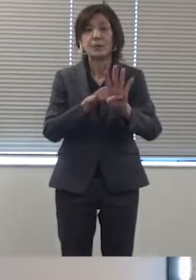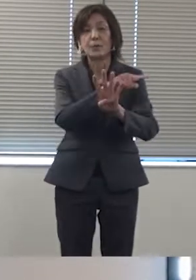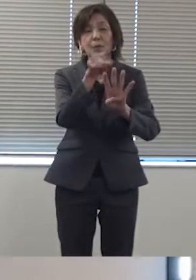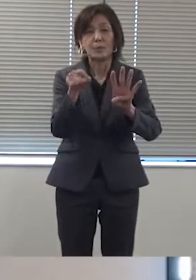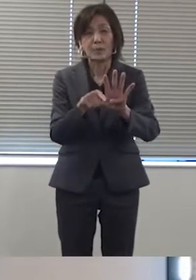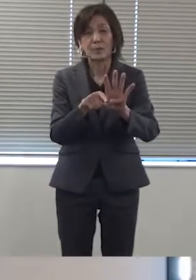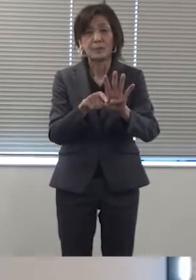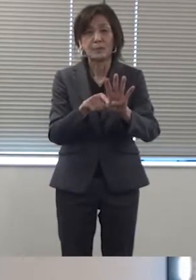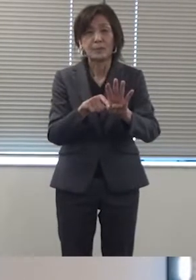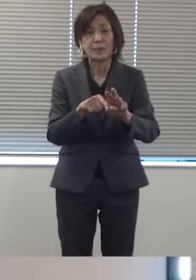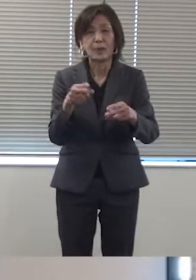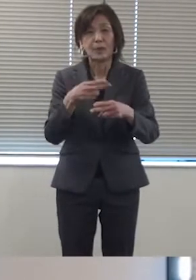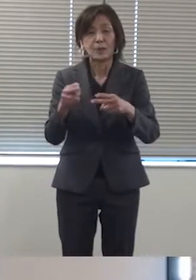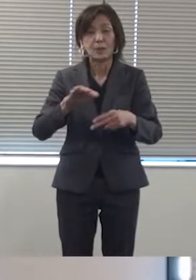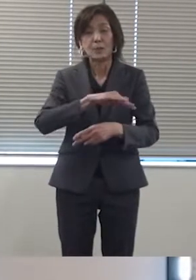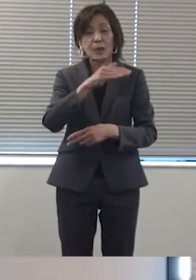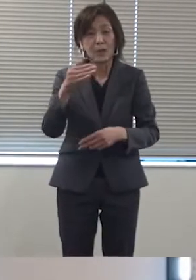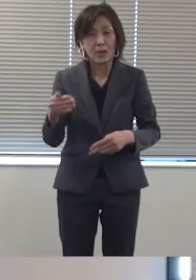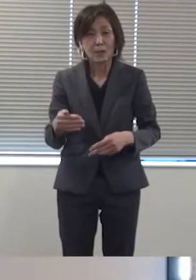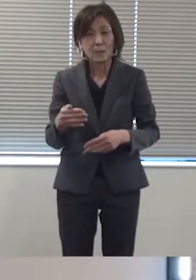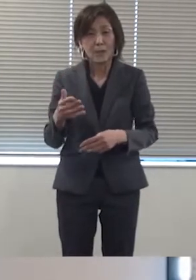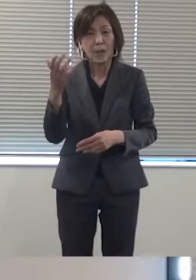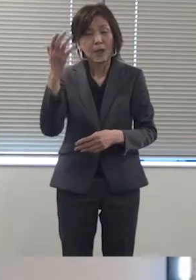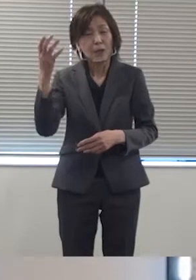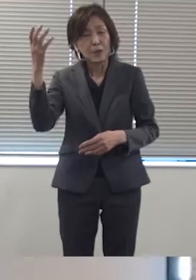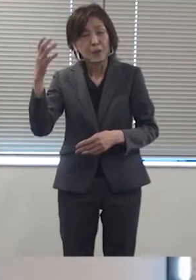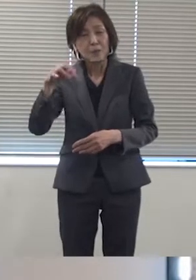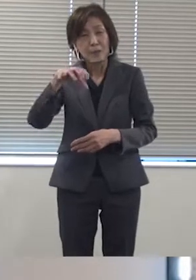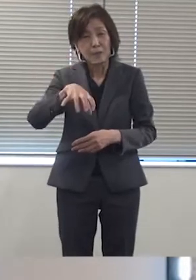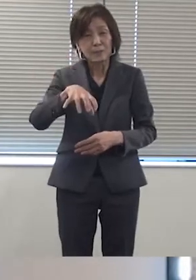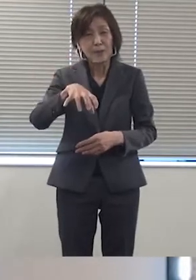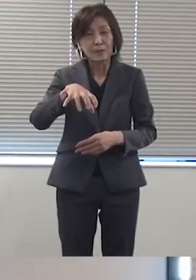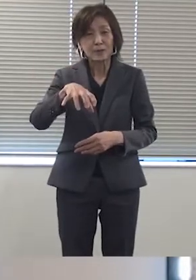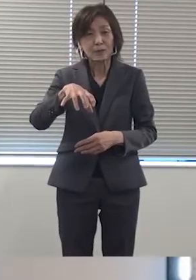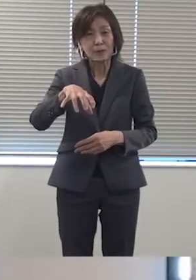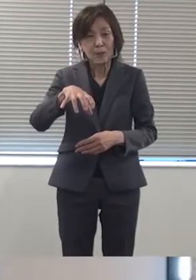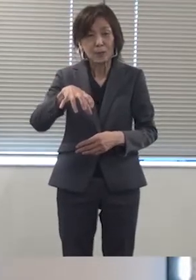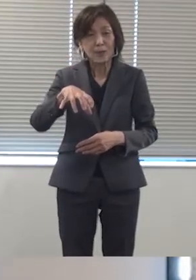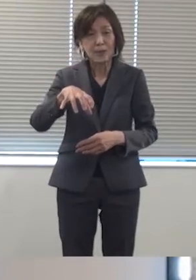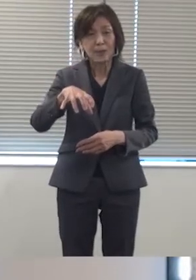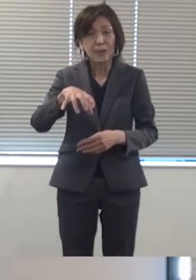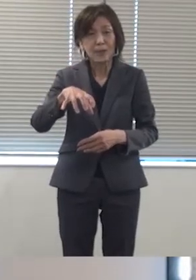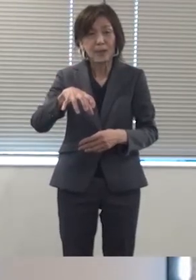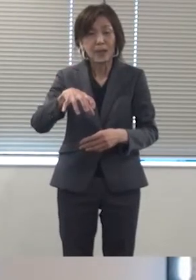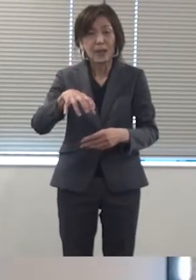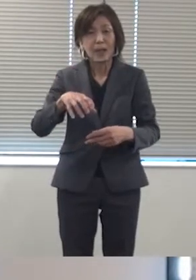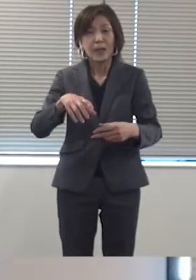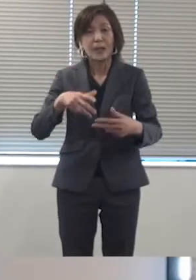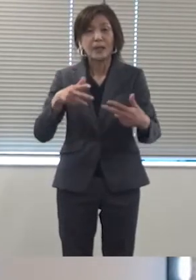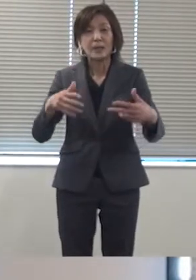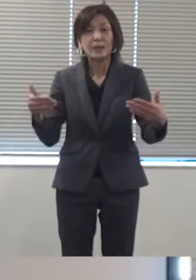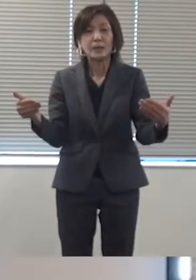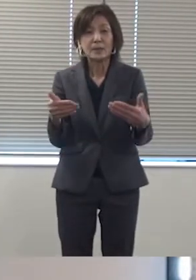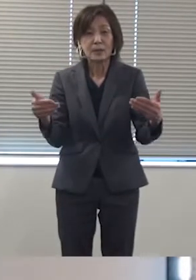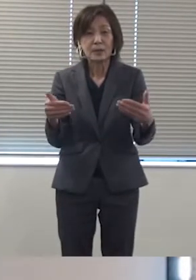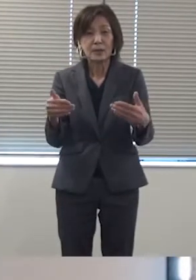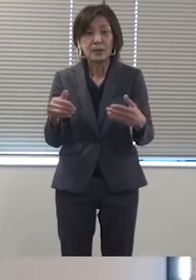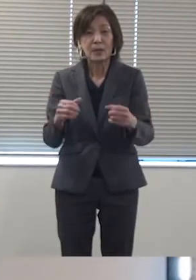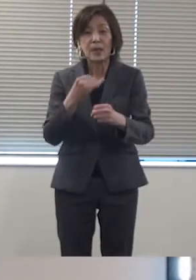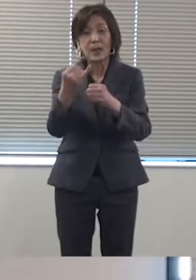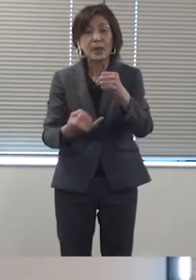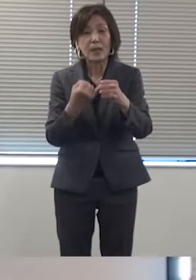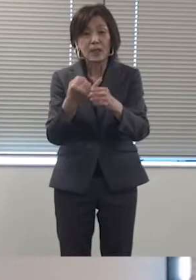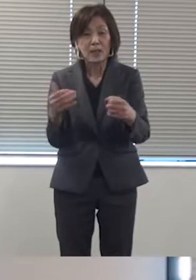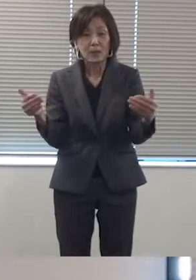レワークを行うことができるよう規定の整備を行うとともに、テレワーク使用にかかる使用料を1人500円